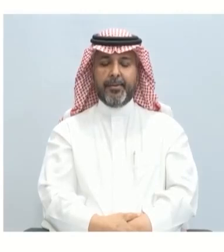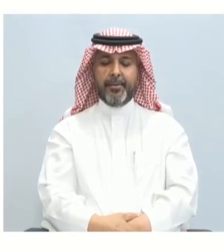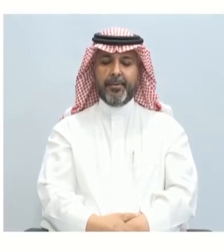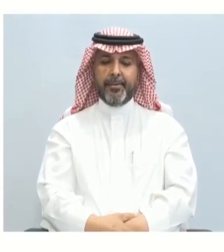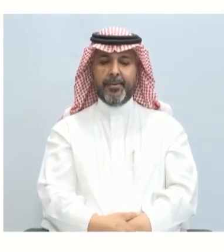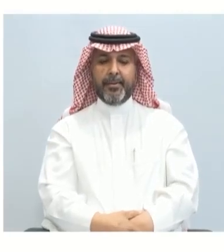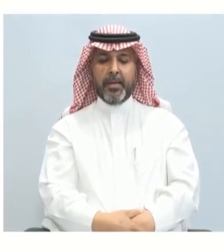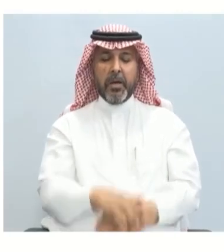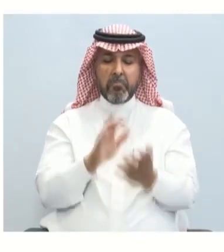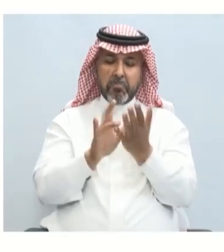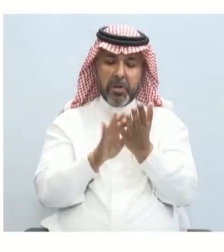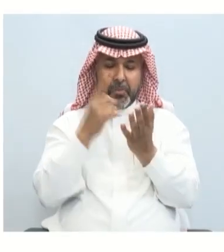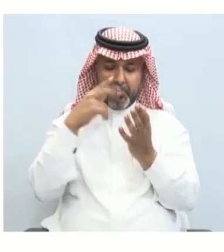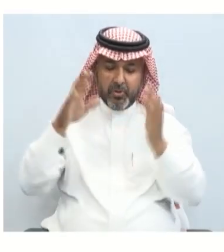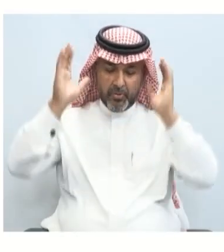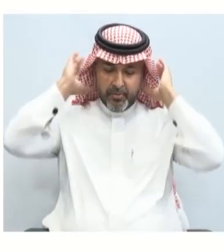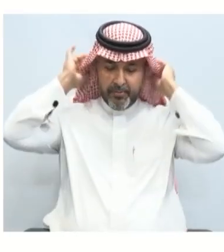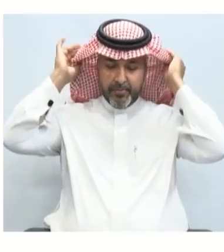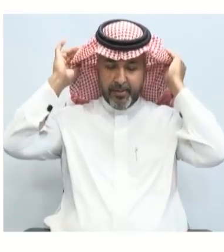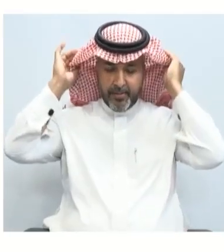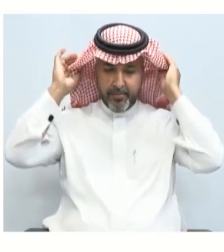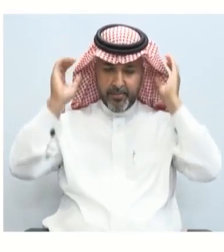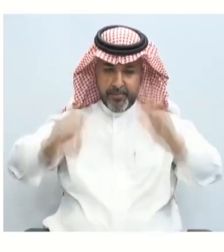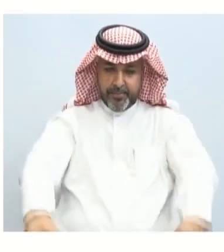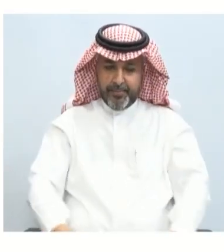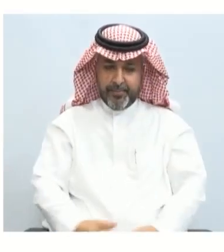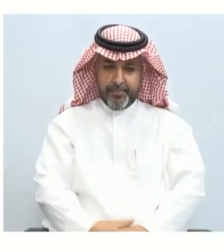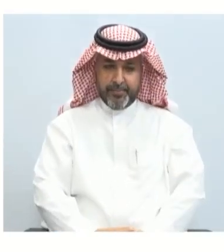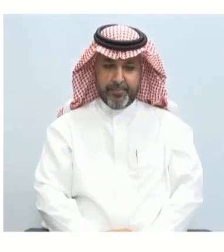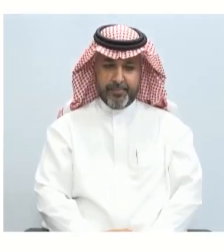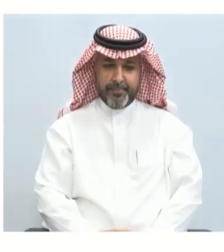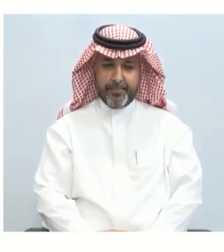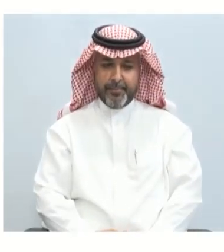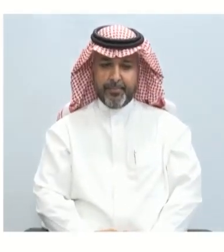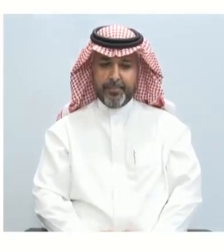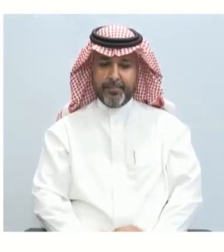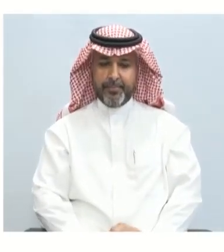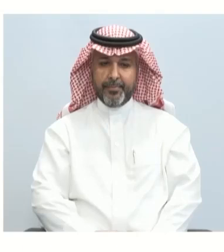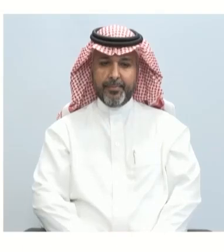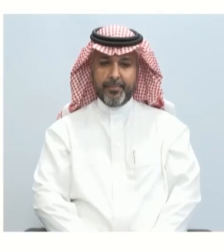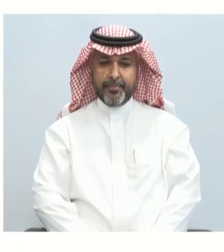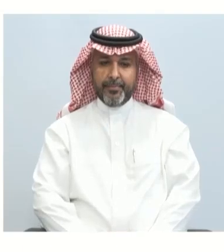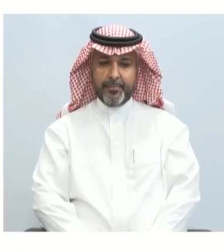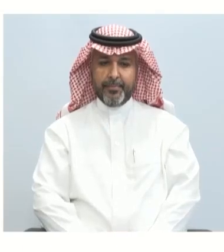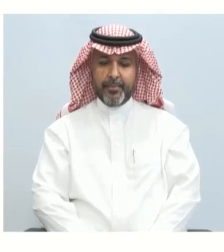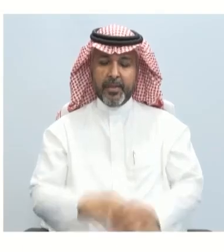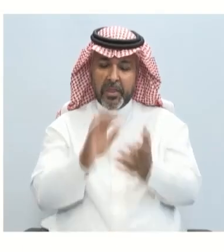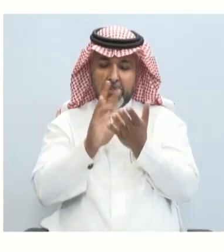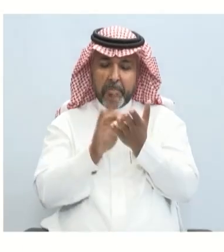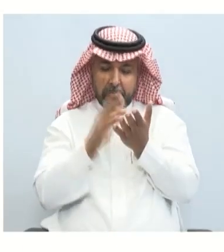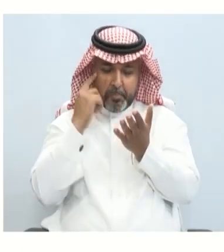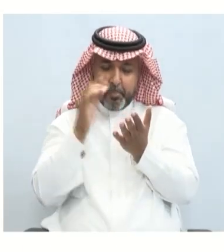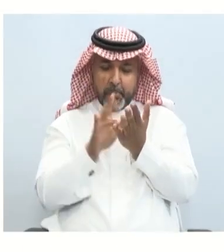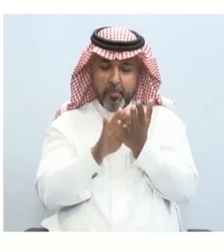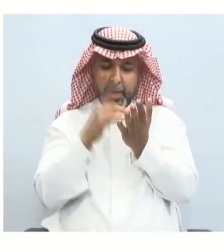تستخدم الاله الحاسبه اللي هو تضغط فت وبعدين تان